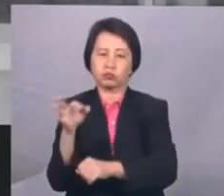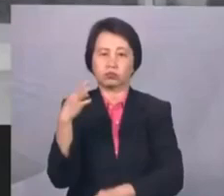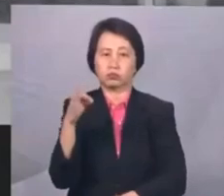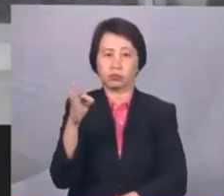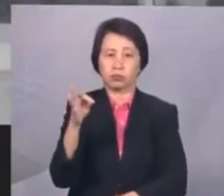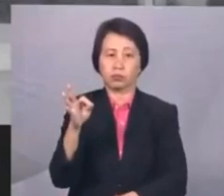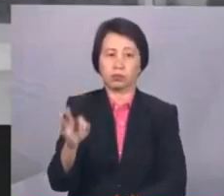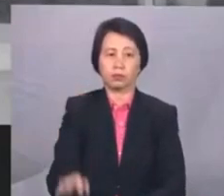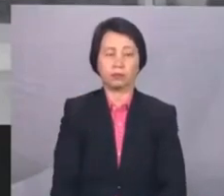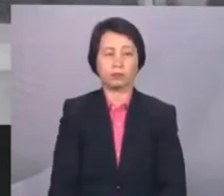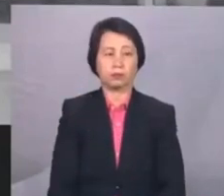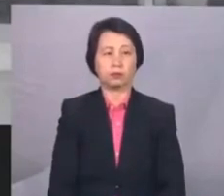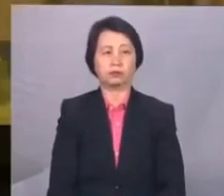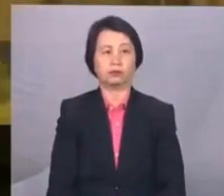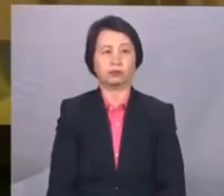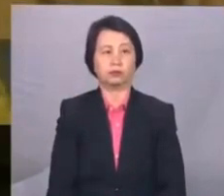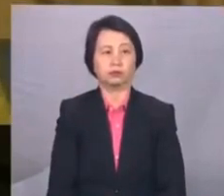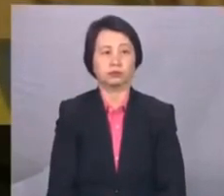19 ini